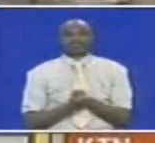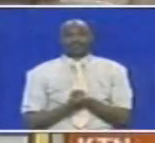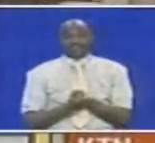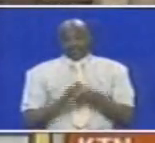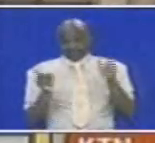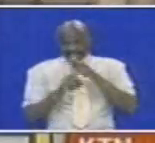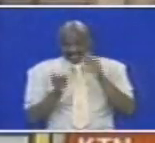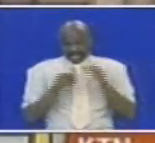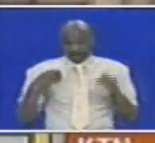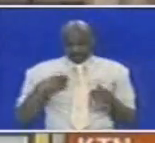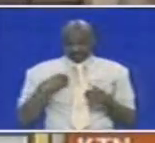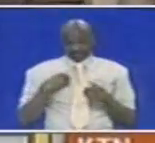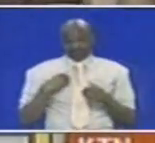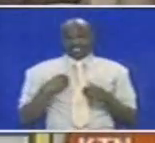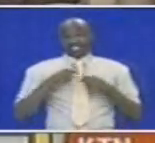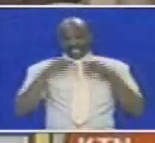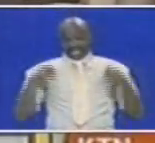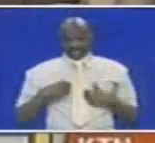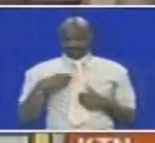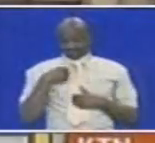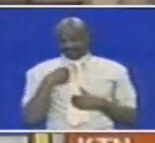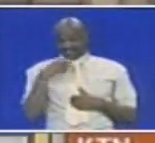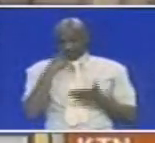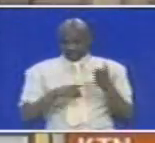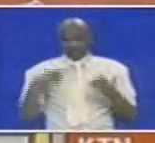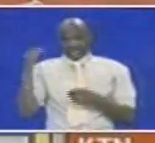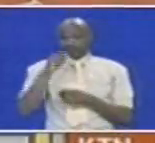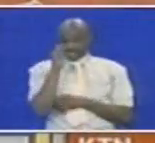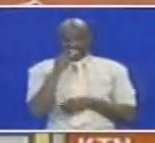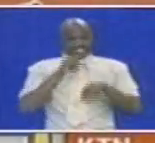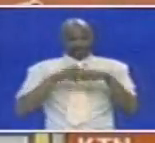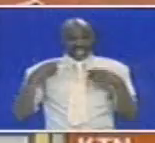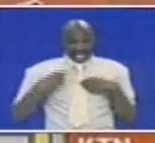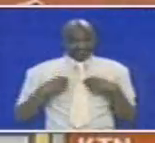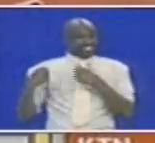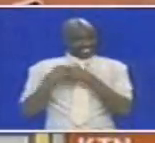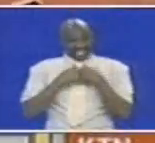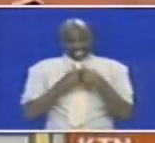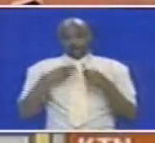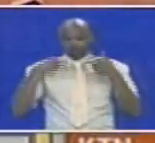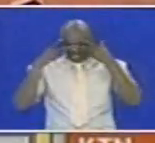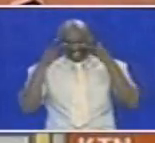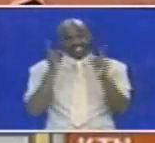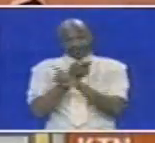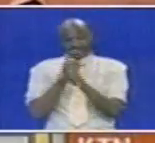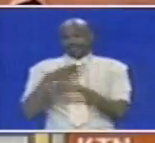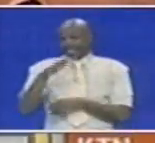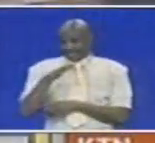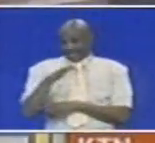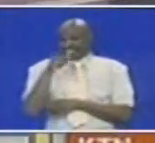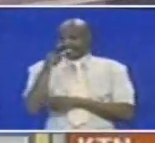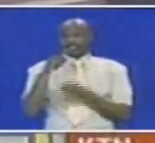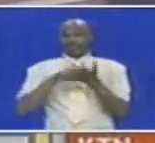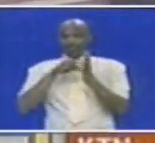Waziri mkuu wa Uchina anaitembelea Kenya wakati ambapo taifa hili linakumbana na changamoto za ugaidi katika sehemu kadhaa nchini. Ishara hiyo ni